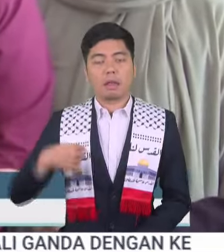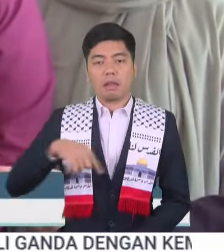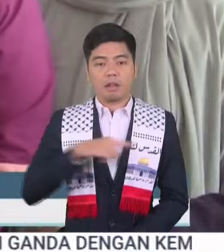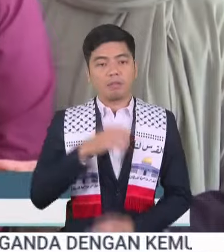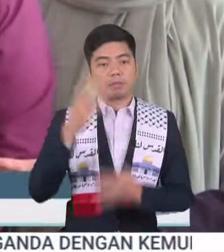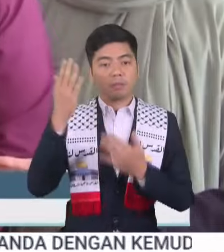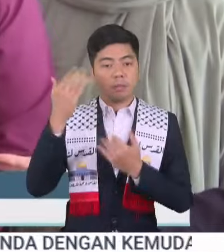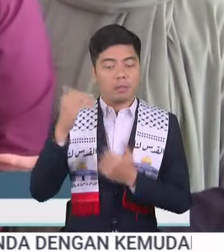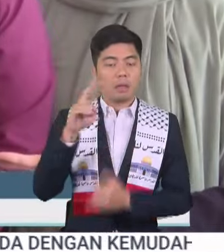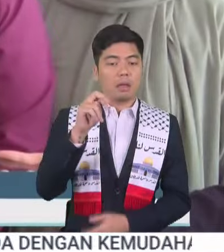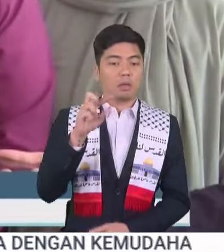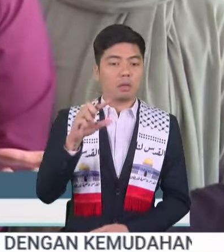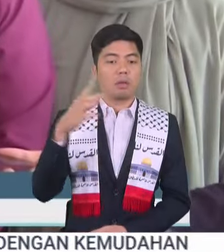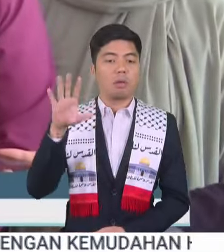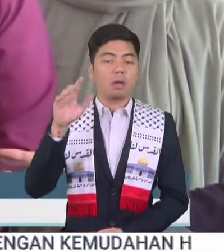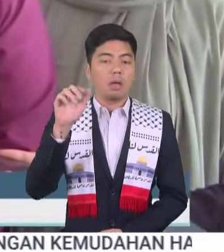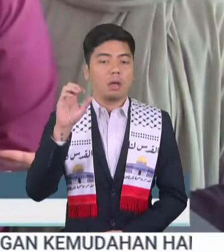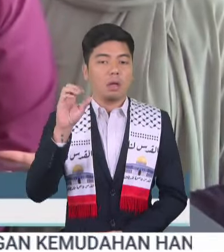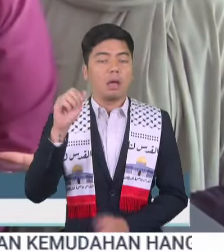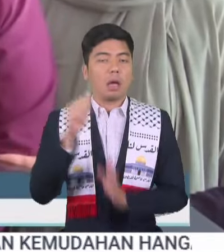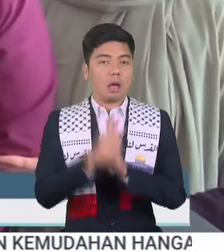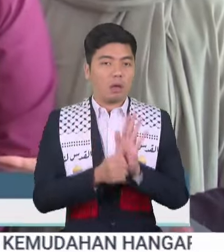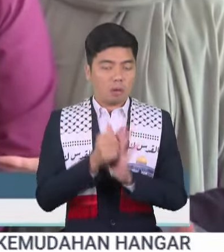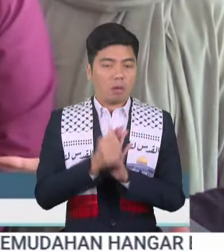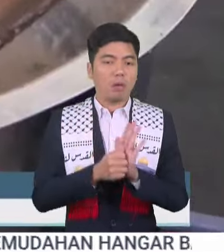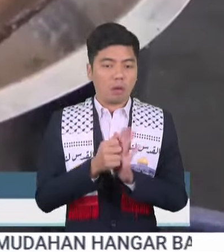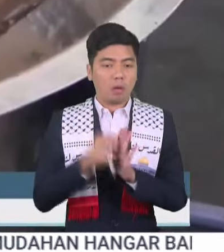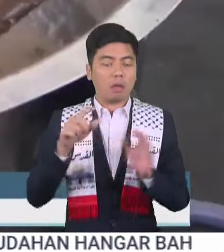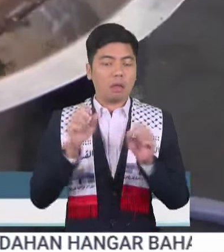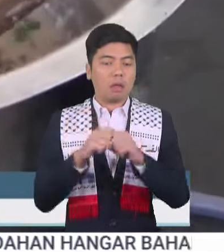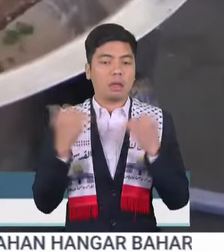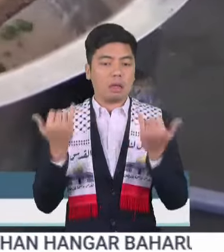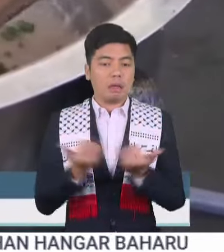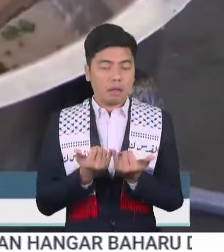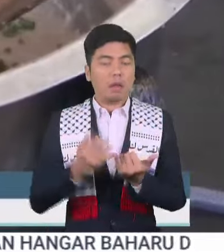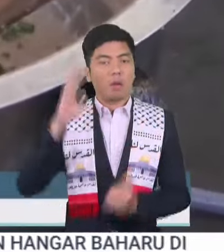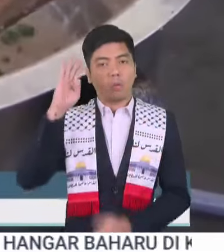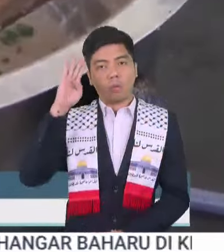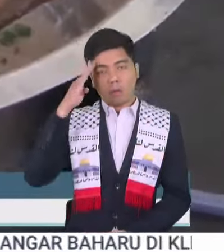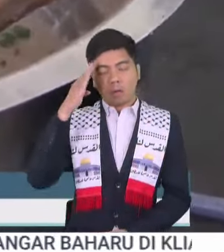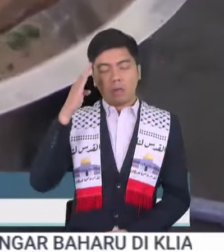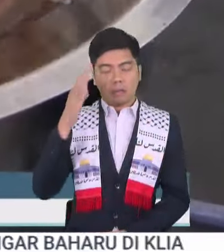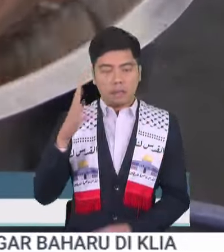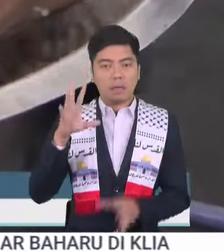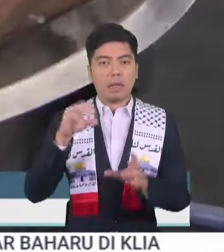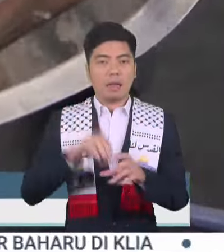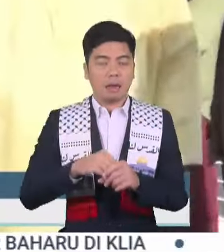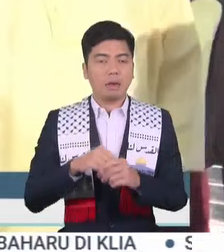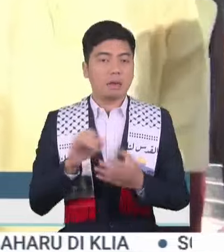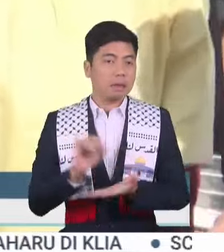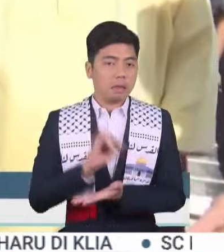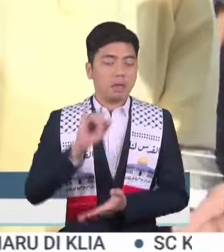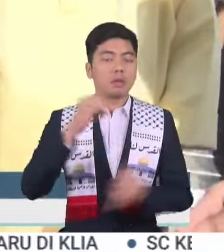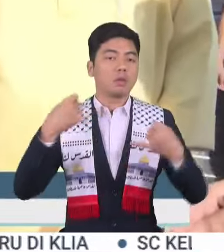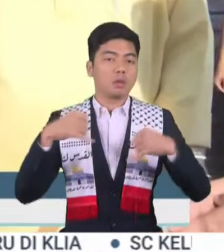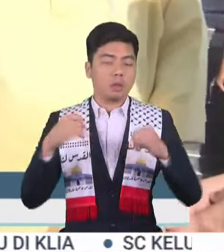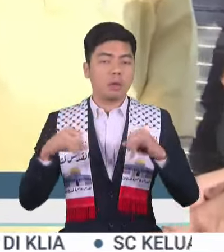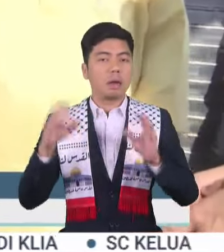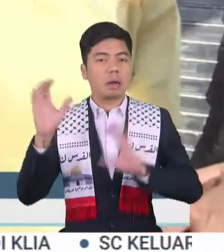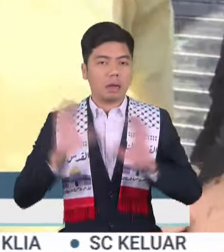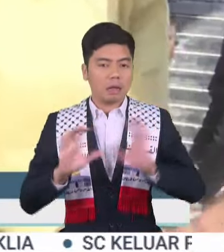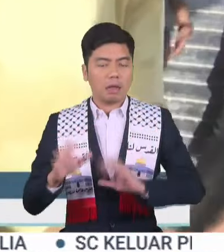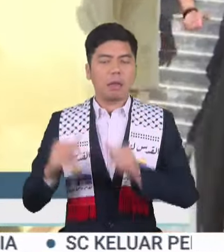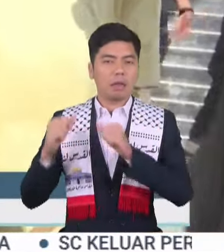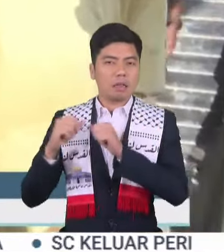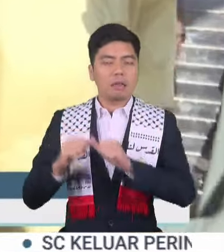syarikat NJ Auto ini sebagai salah satu syarikat Bumi Putra yang bergiat di dalam industri menjual kereta supaya